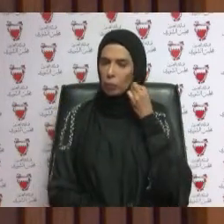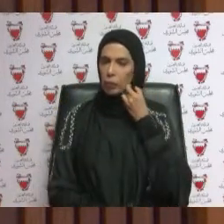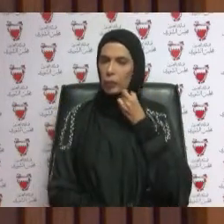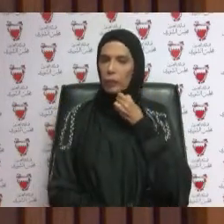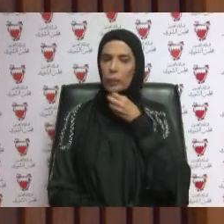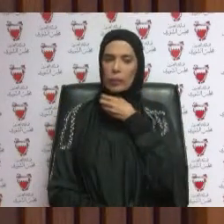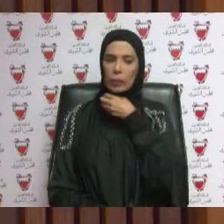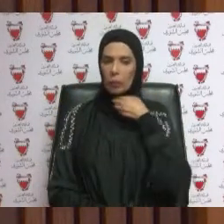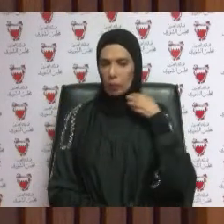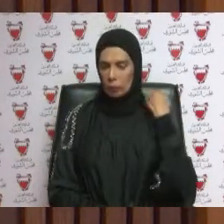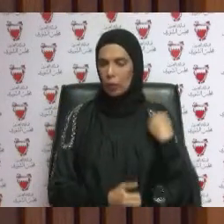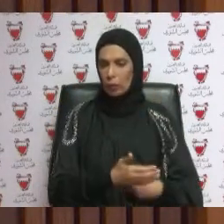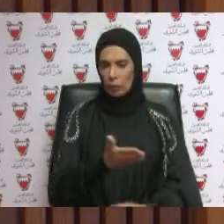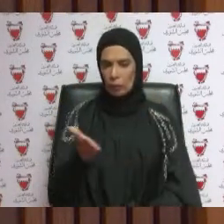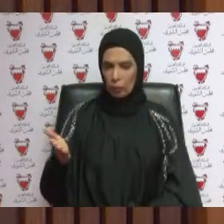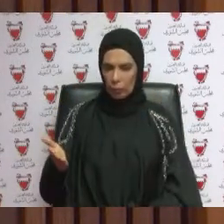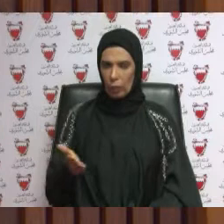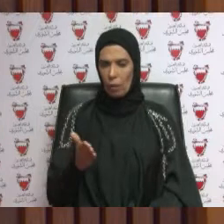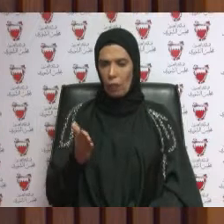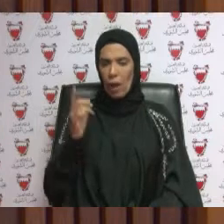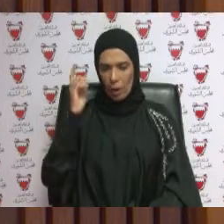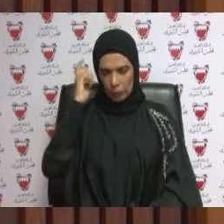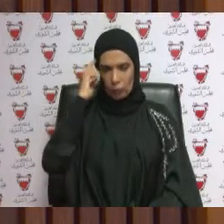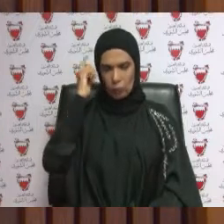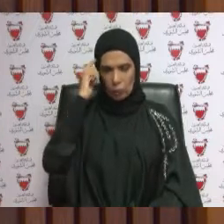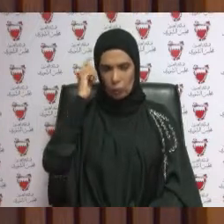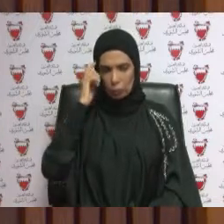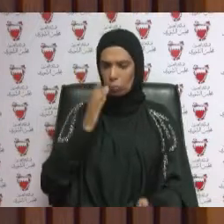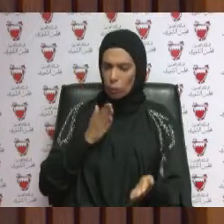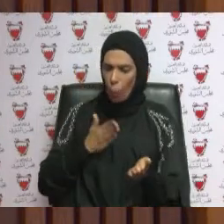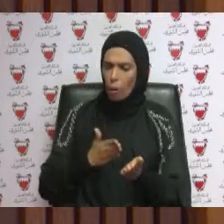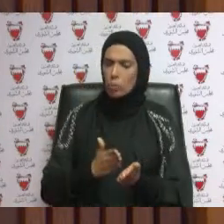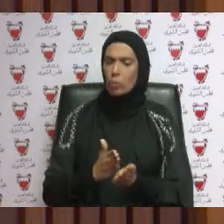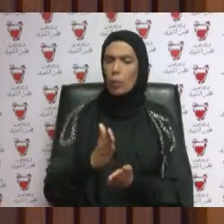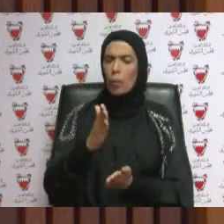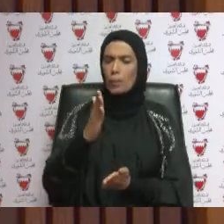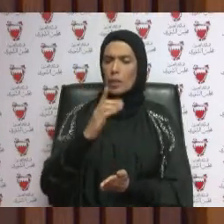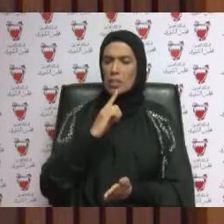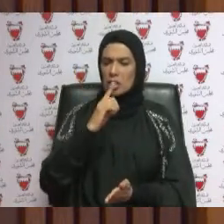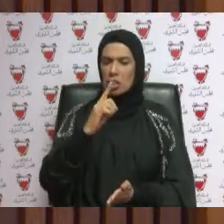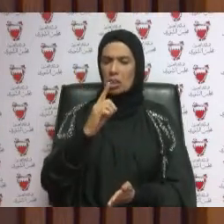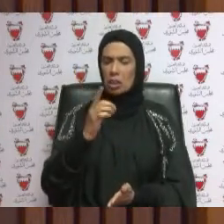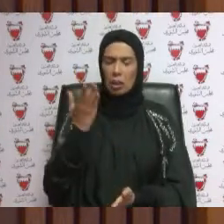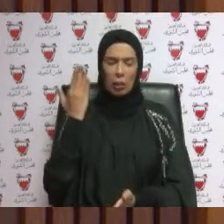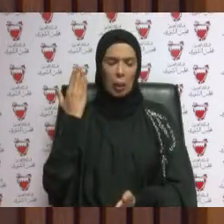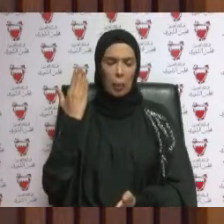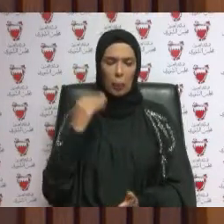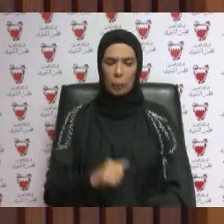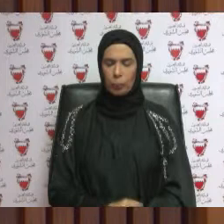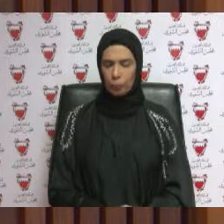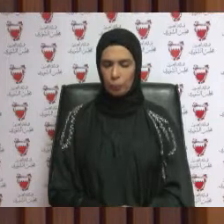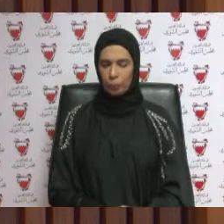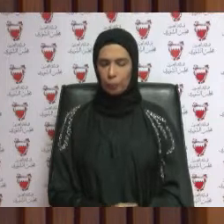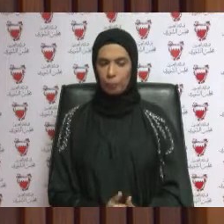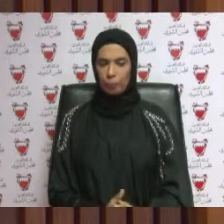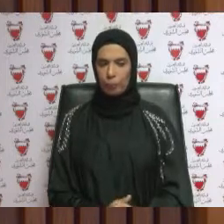الشأن، والكل يعي ويعرف هذا التوجه منذ سنين طويلة. ثالثا، مع